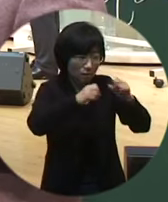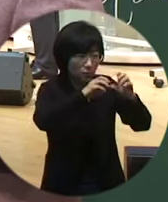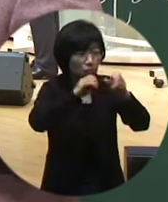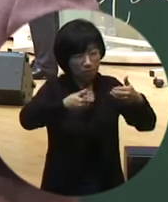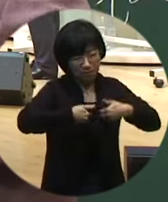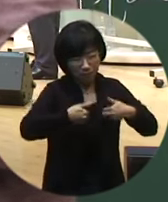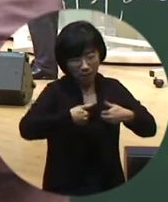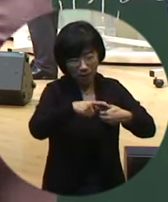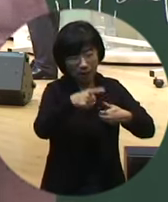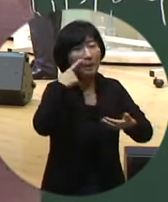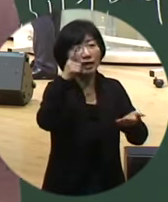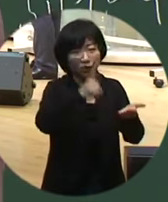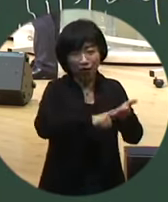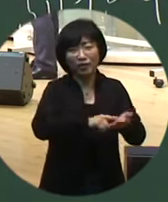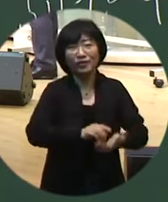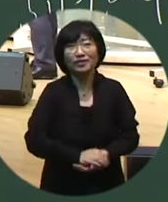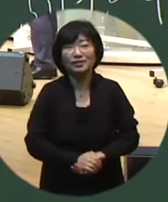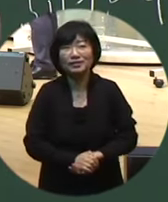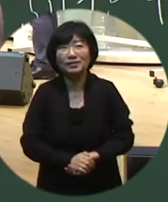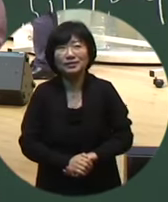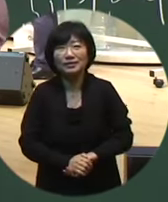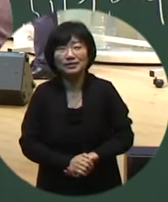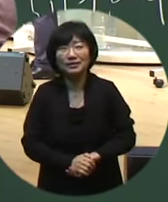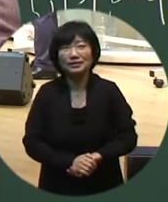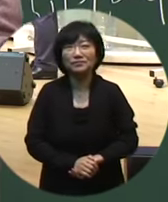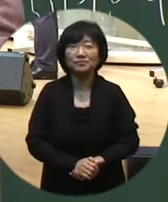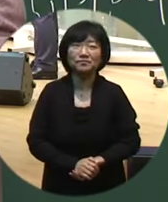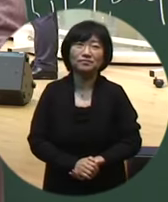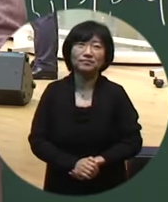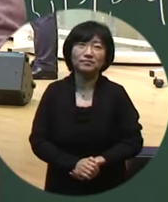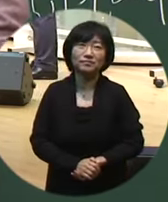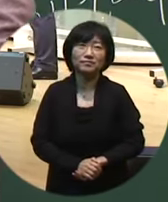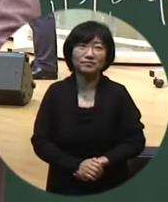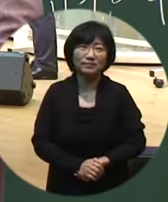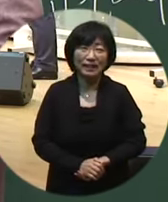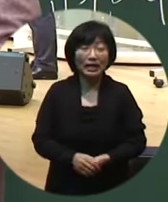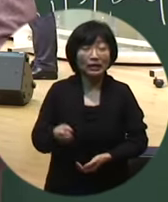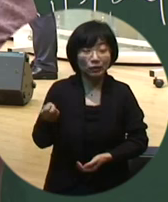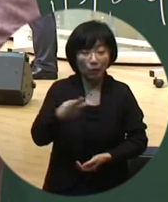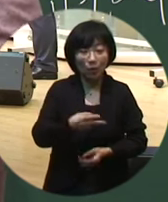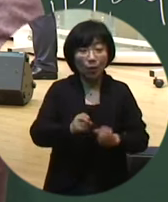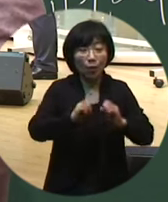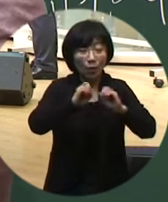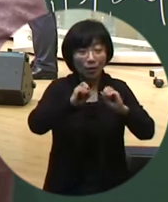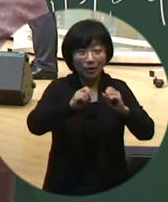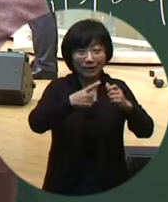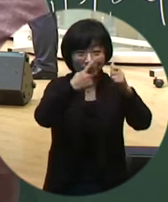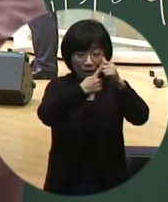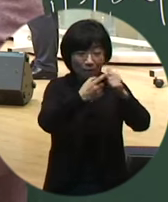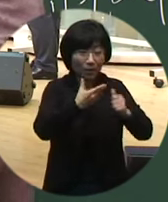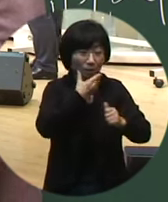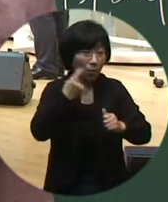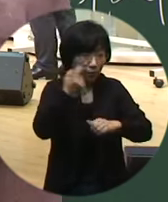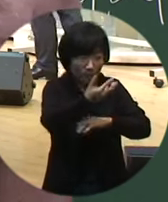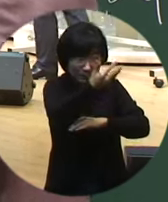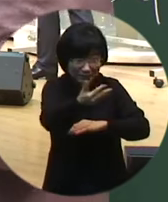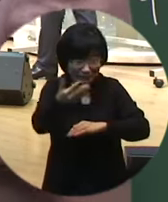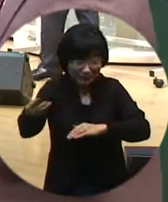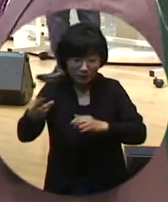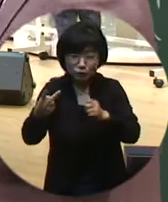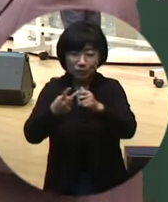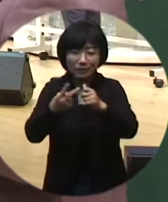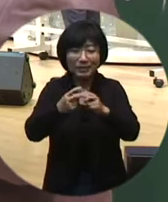prayer topics that are bound to be answered. 뭐가 보이죠? What else can you see? 전도가 보이는 거예요. 전도의 흐름이 보여요. You're able to see the flow of evangelism.